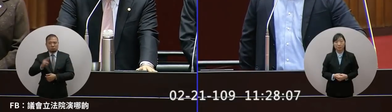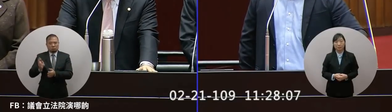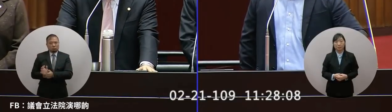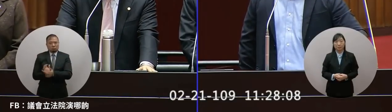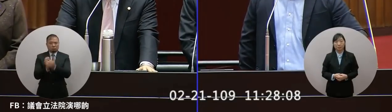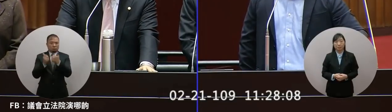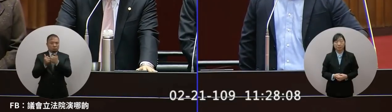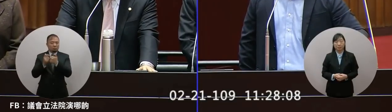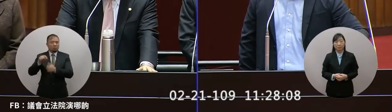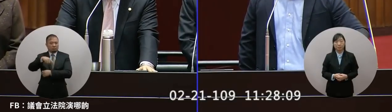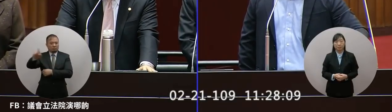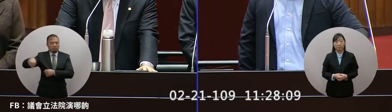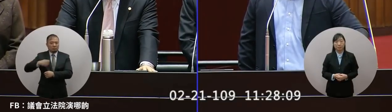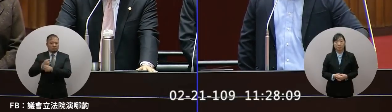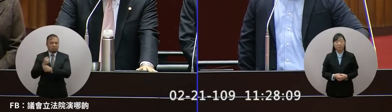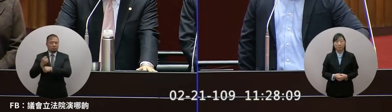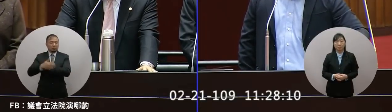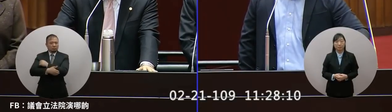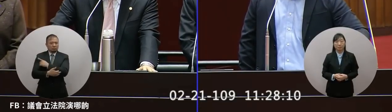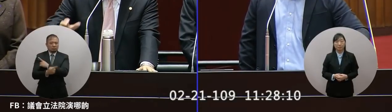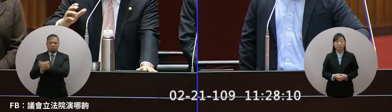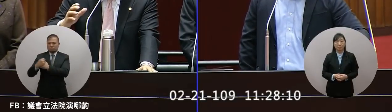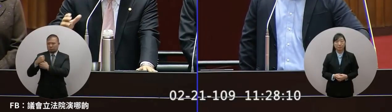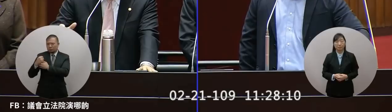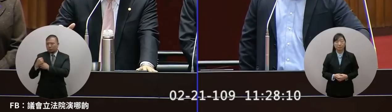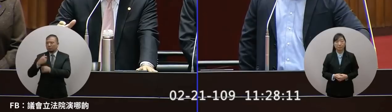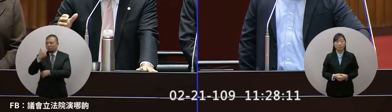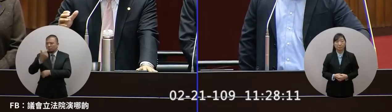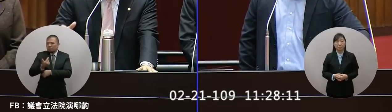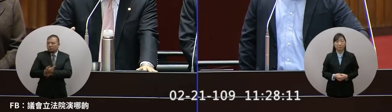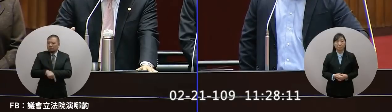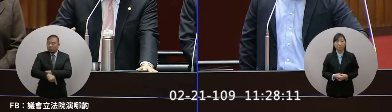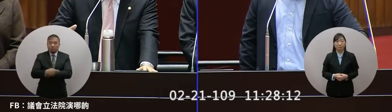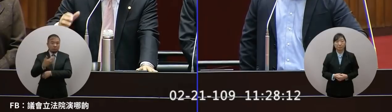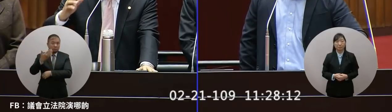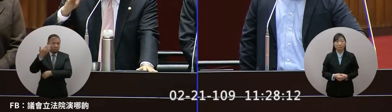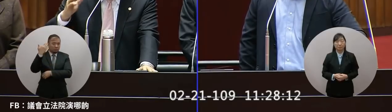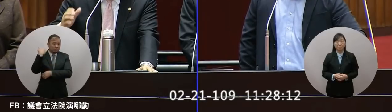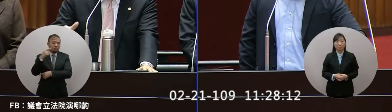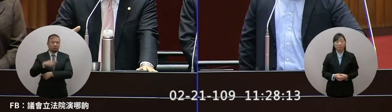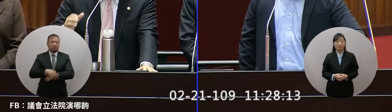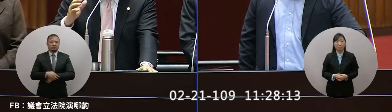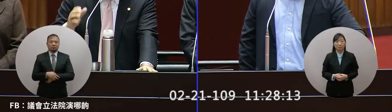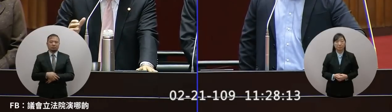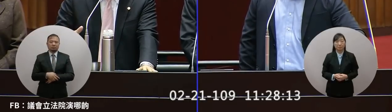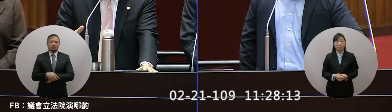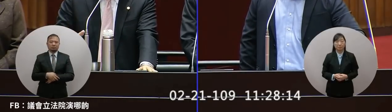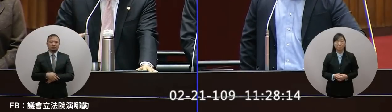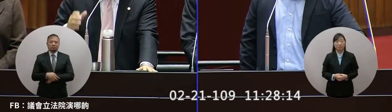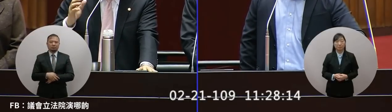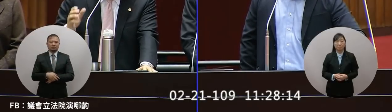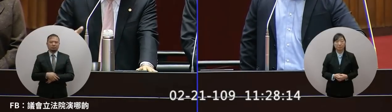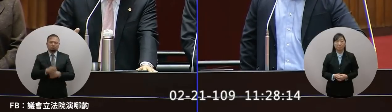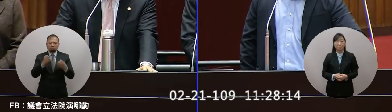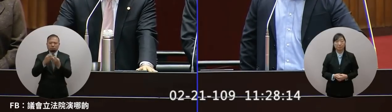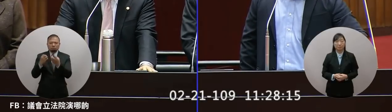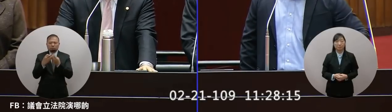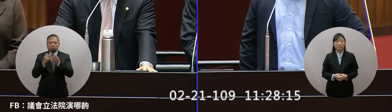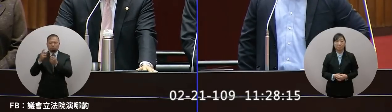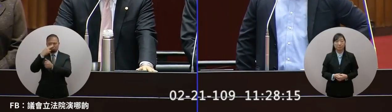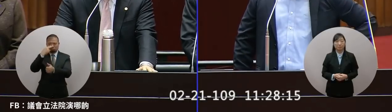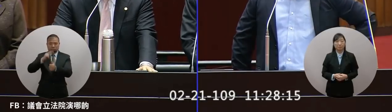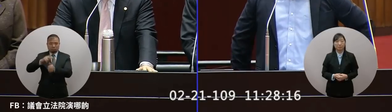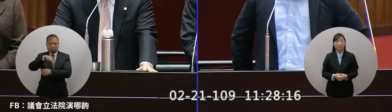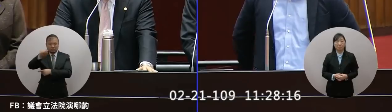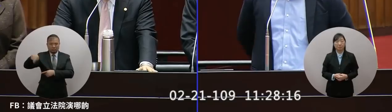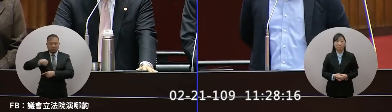经努力，渐渐有厘出一些我们要了解或者要再继续